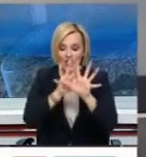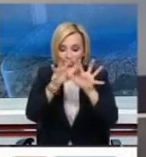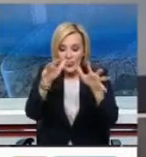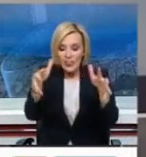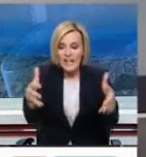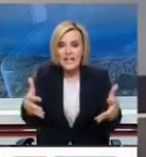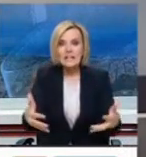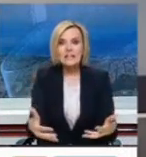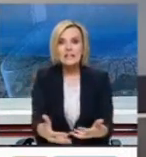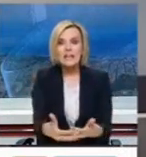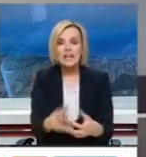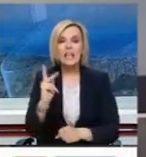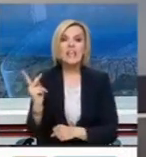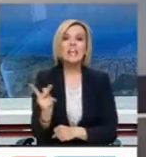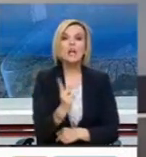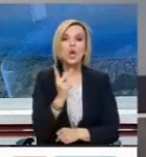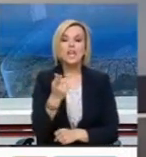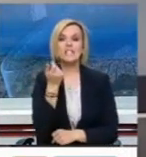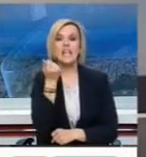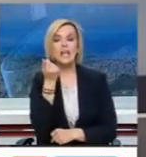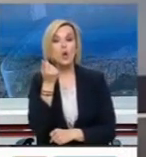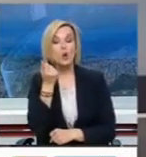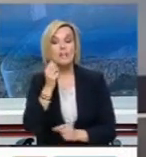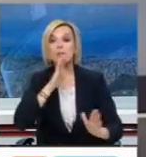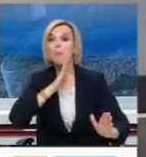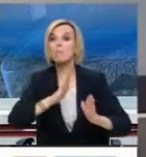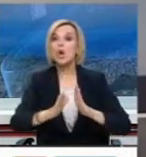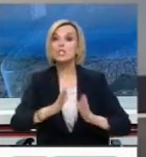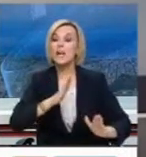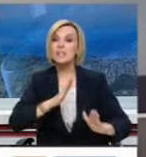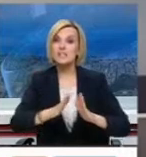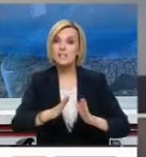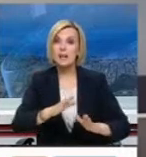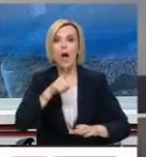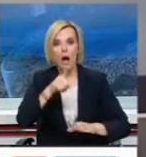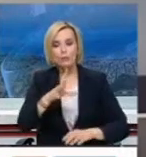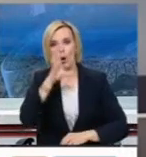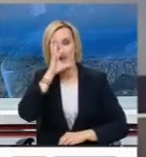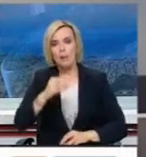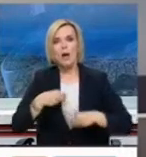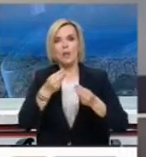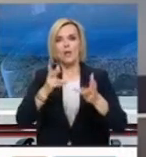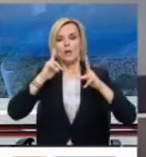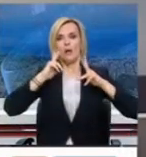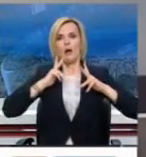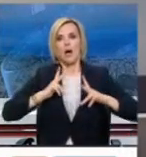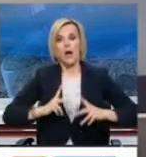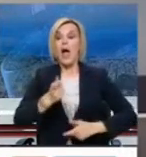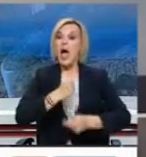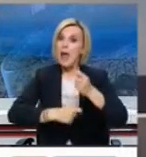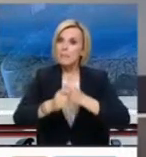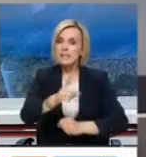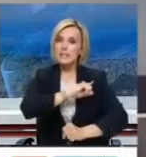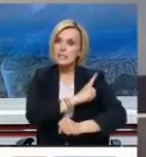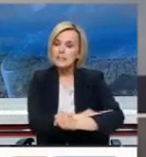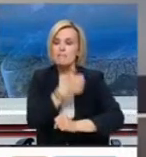οικονομικής προστασίας στον κόσμο της εργασίας και δίνουμε σημαντικές ανάσες στις επιχειρήσεις για να αντέξουν τον μπουγάζι